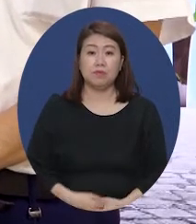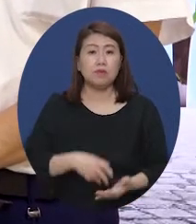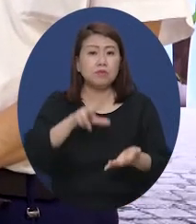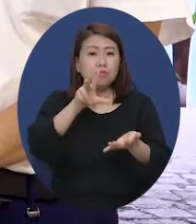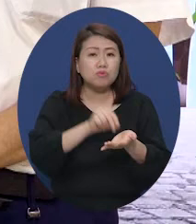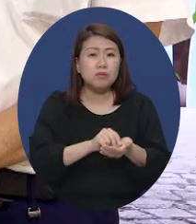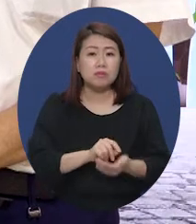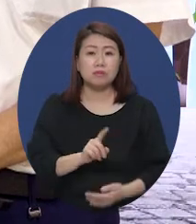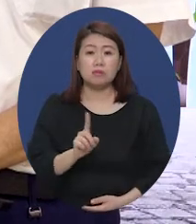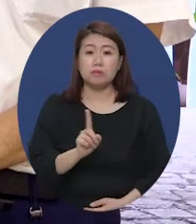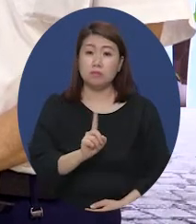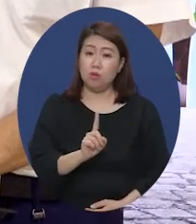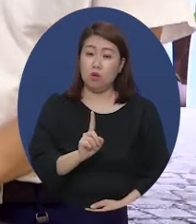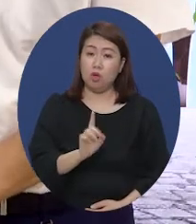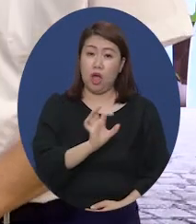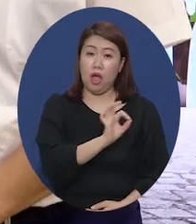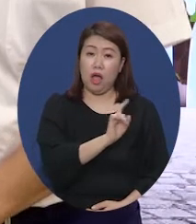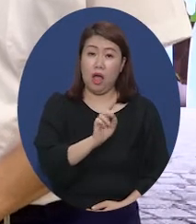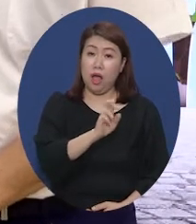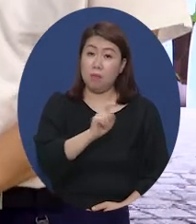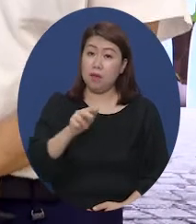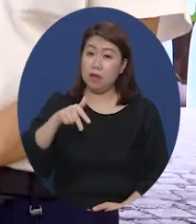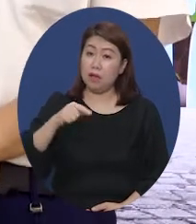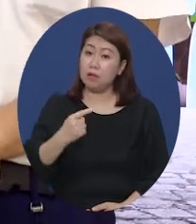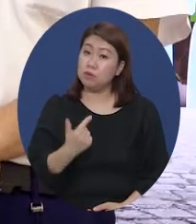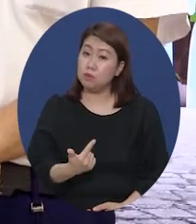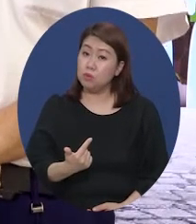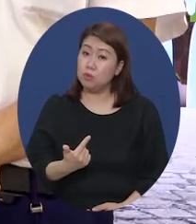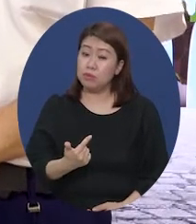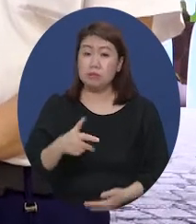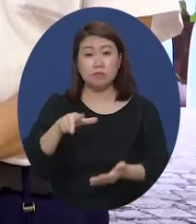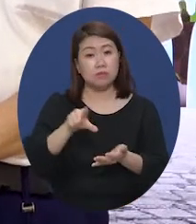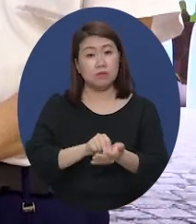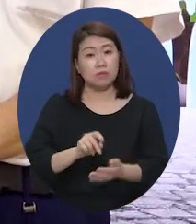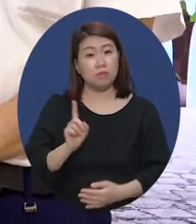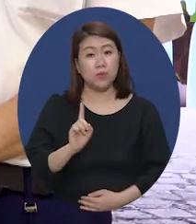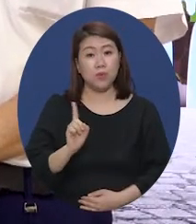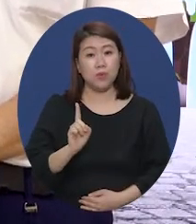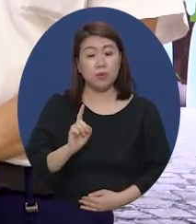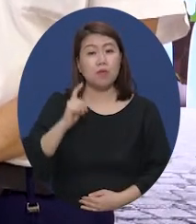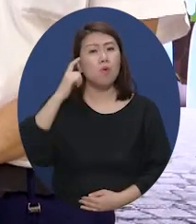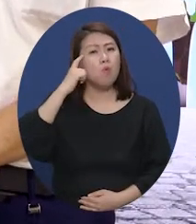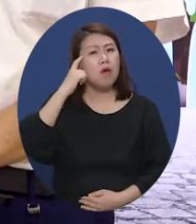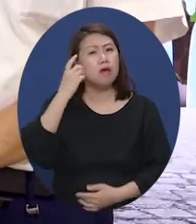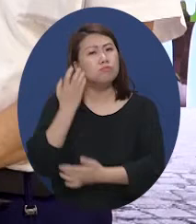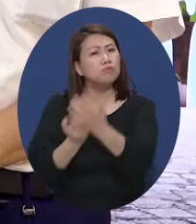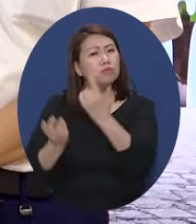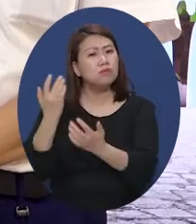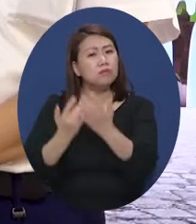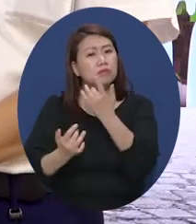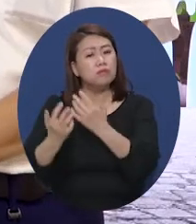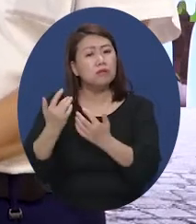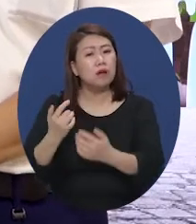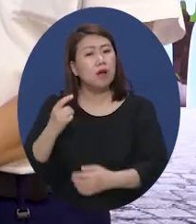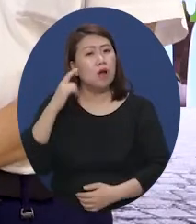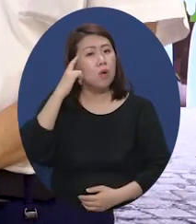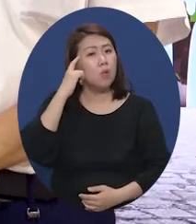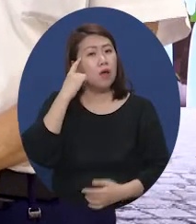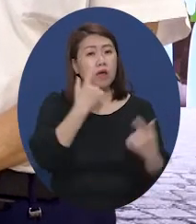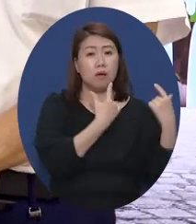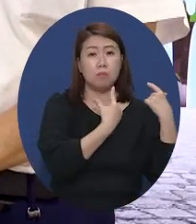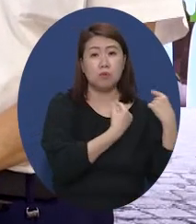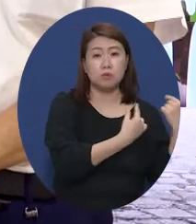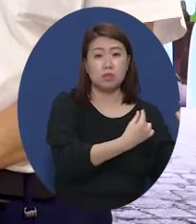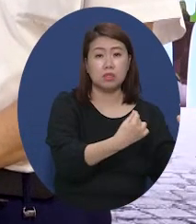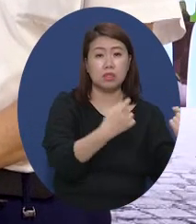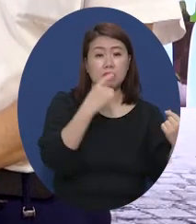아마존의 재반 문제는 과연 아마존은 과연 어떤 문제를 안고 있는 것인가? 왜 저렇게 산불이 나고